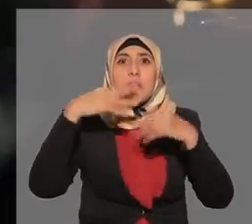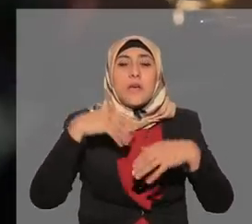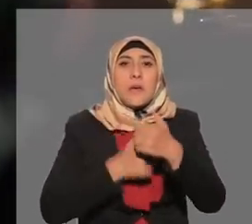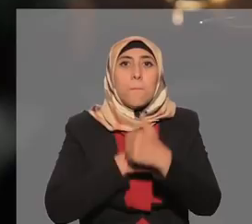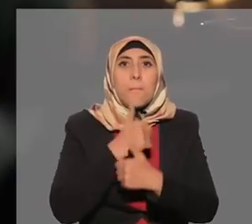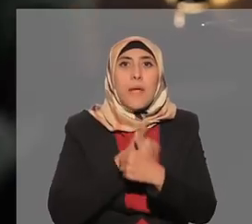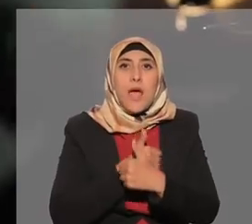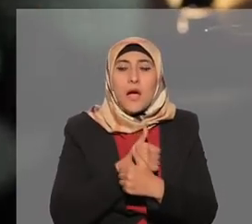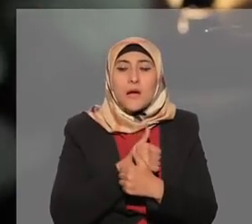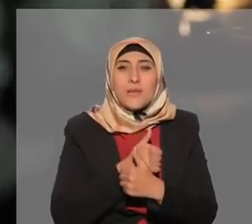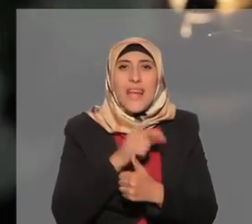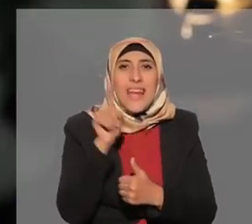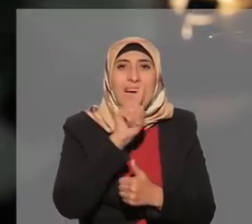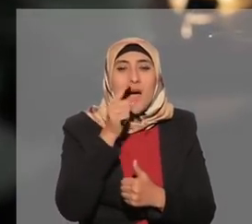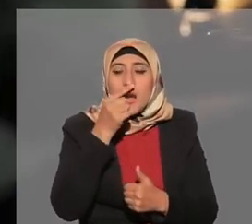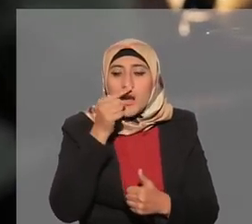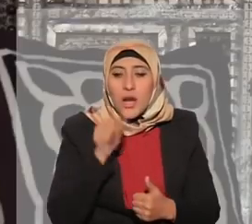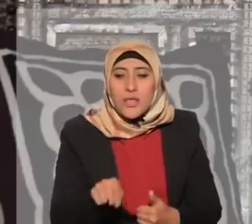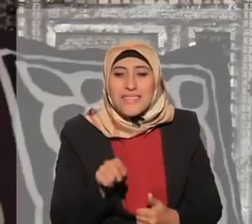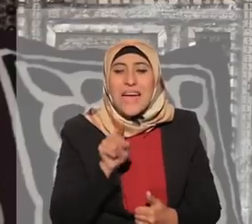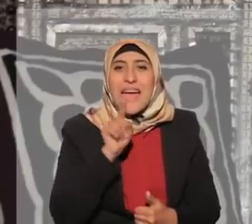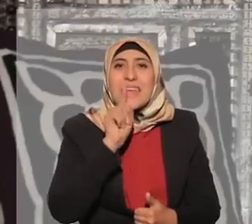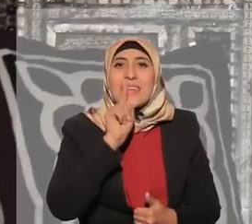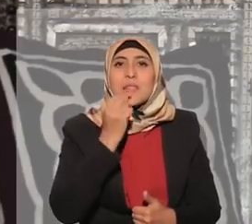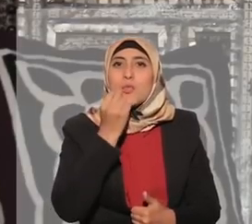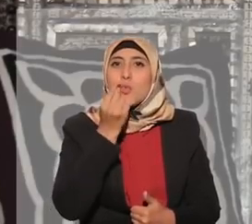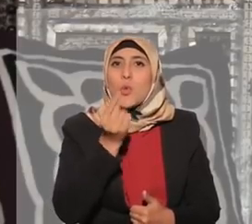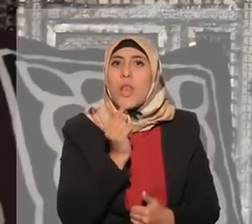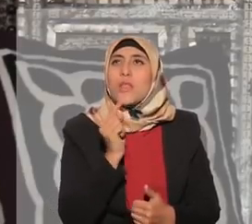الرضا ألا تعترض على الحكم والقضاء.